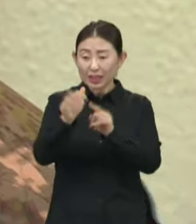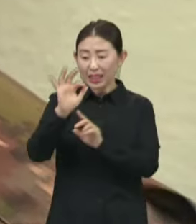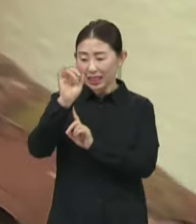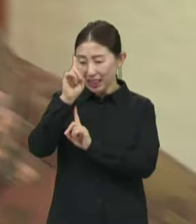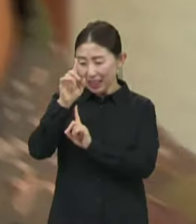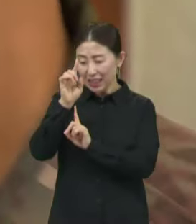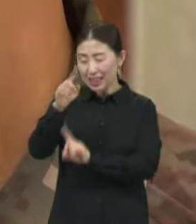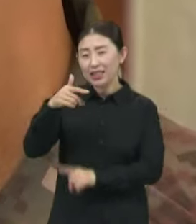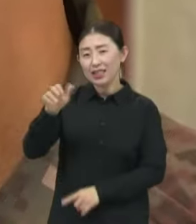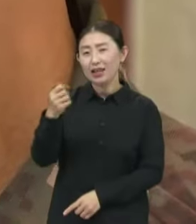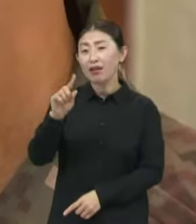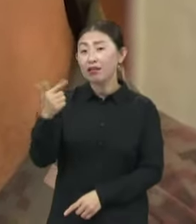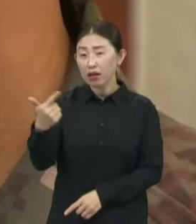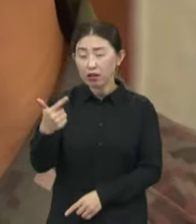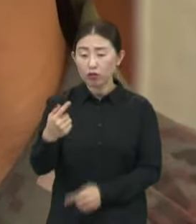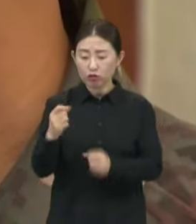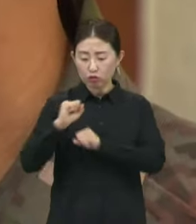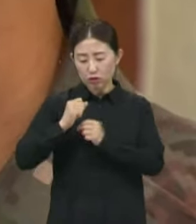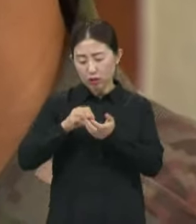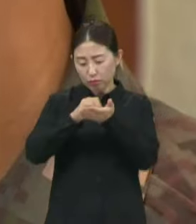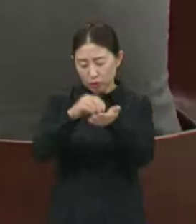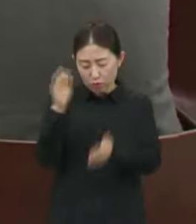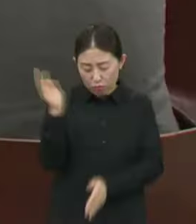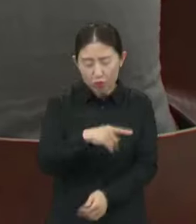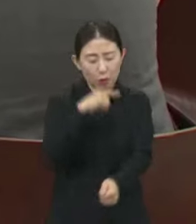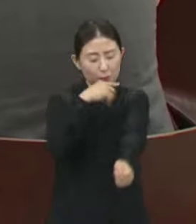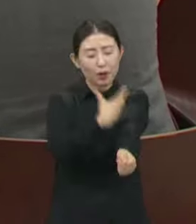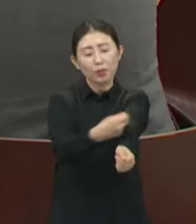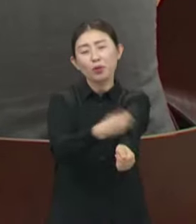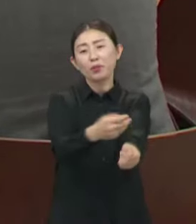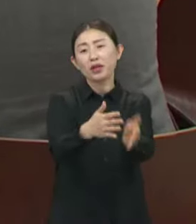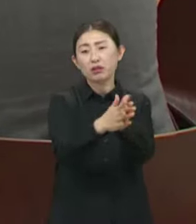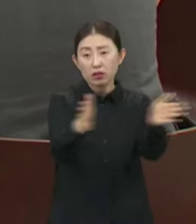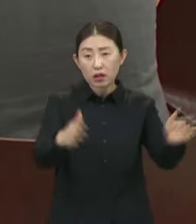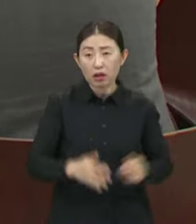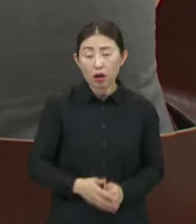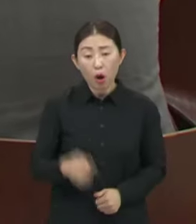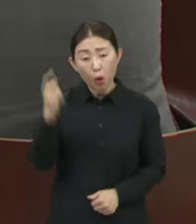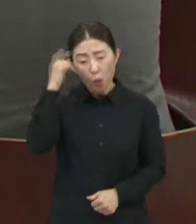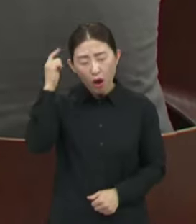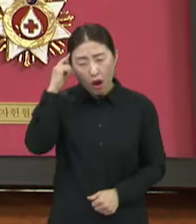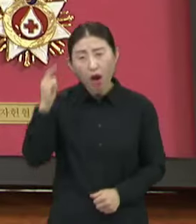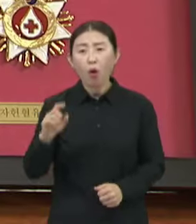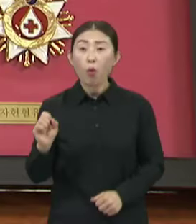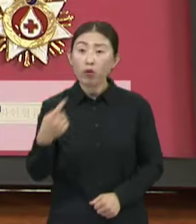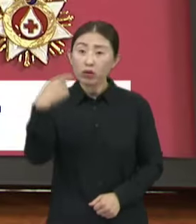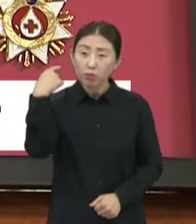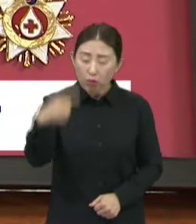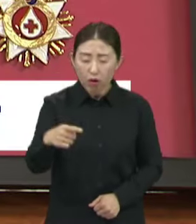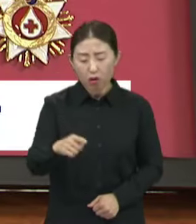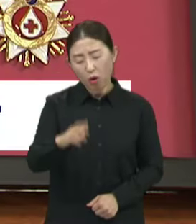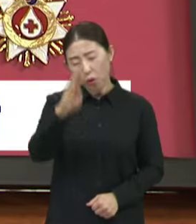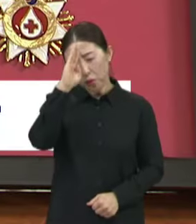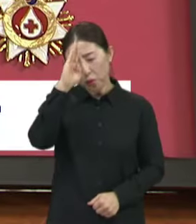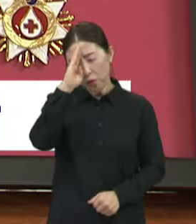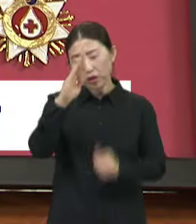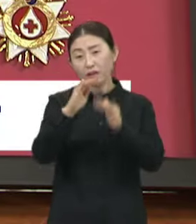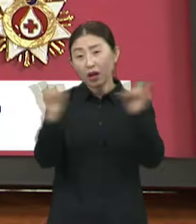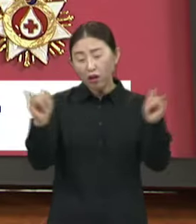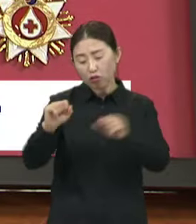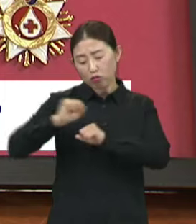상사는 입대 후부터 헌혈을 시작했습니다. 투병 중인 동료 가족을 위해 시작한 헌혈이 158차례나